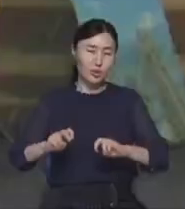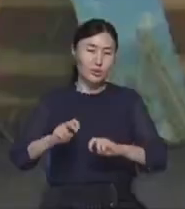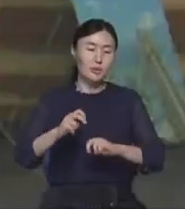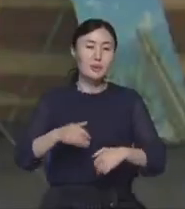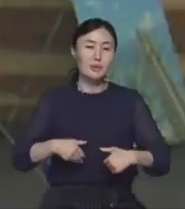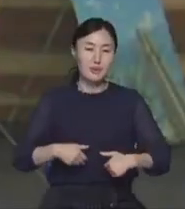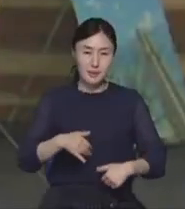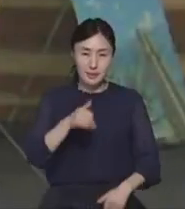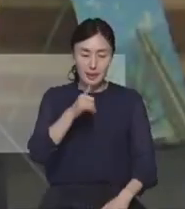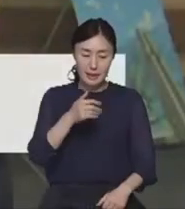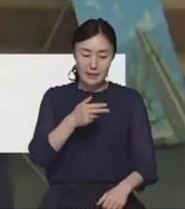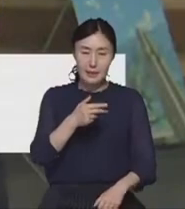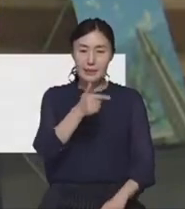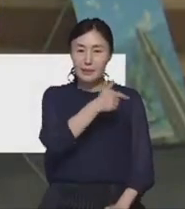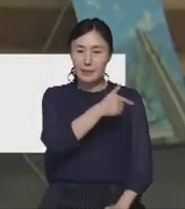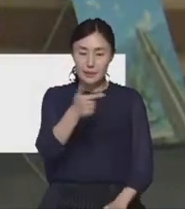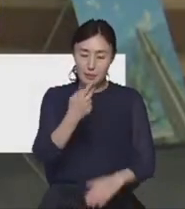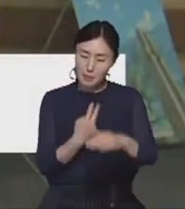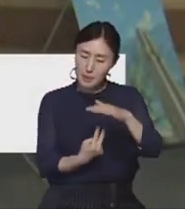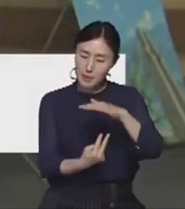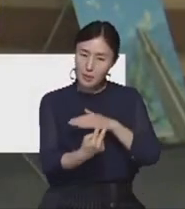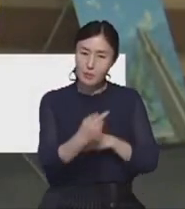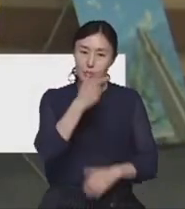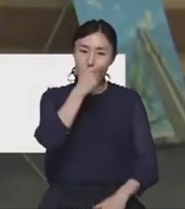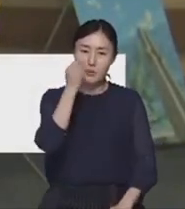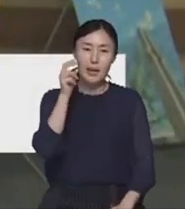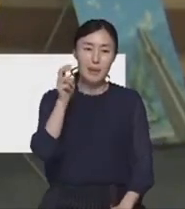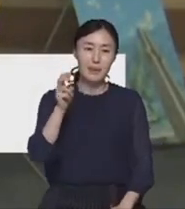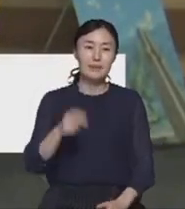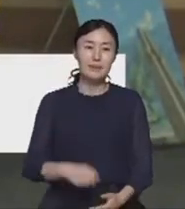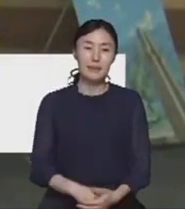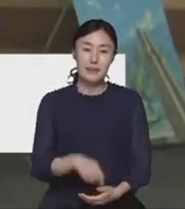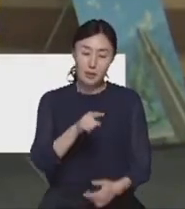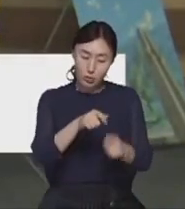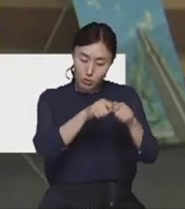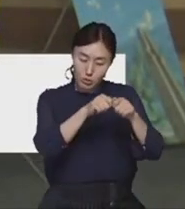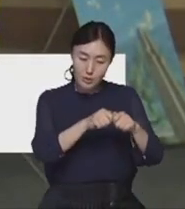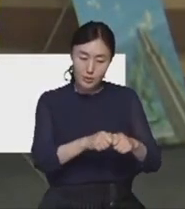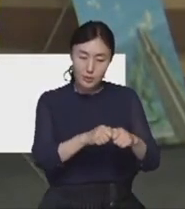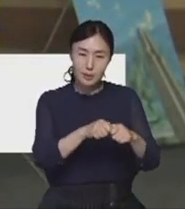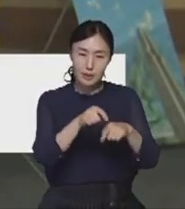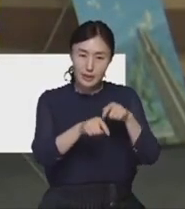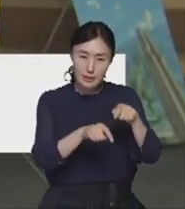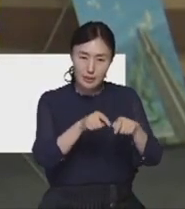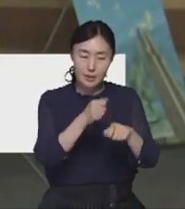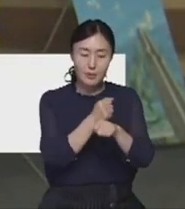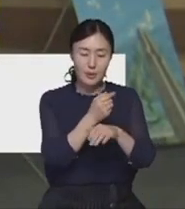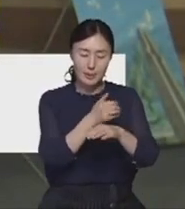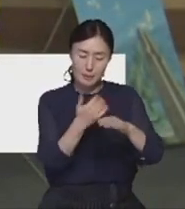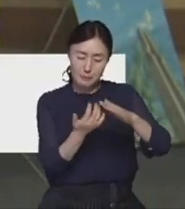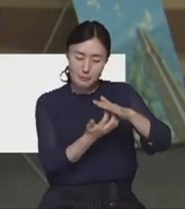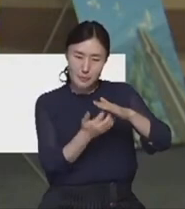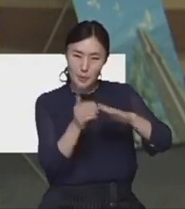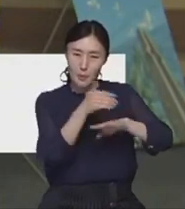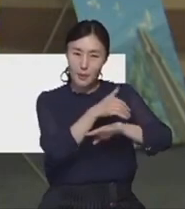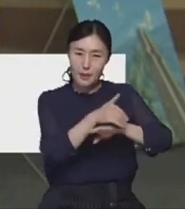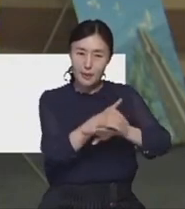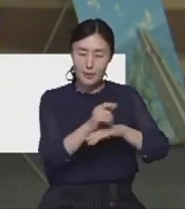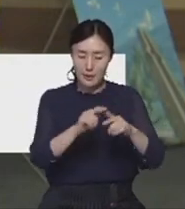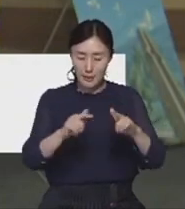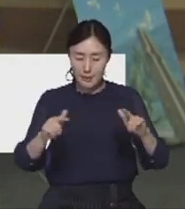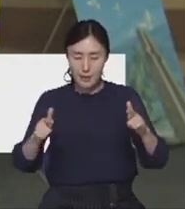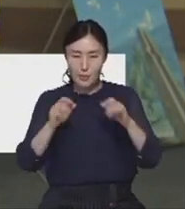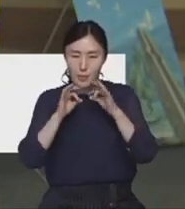큰 비전이 좀 부족하지 않았나 좀 생각되고요. 그것을 구체적으로 시행하기 위한 어떤 전략이라든지 또